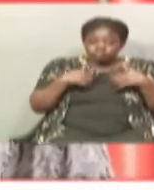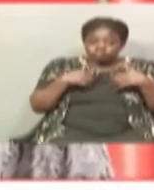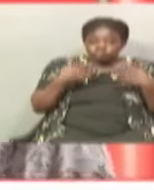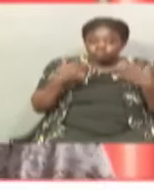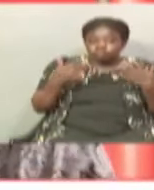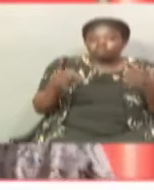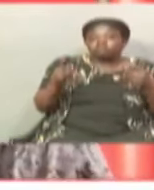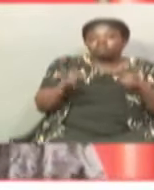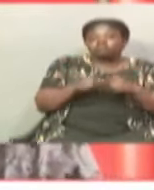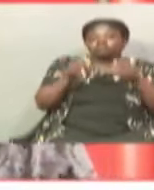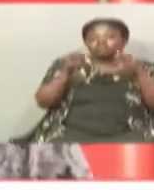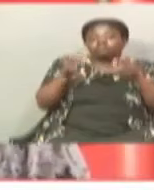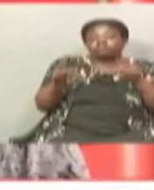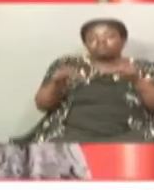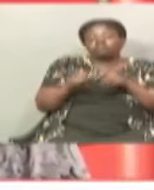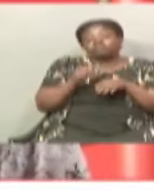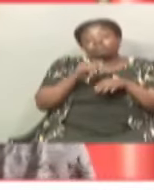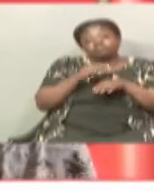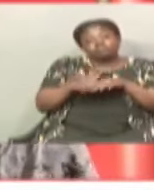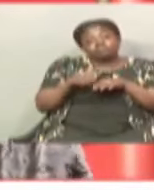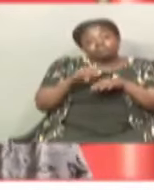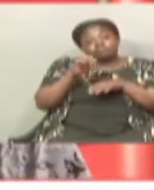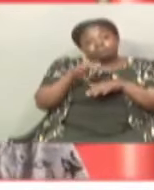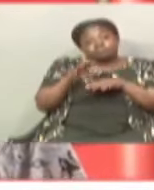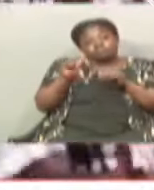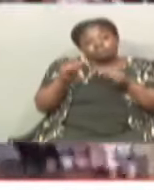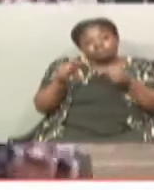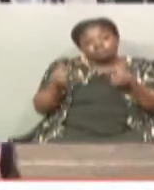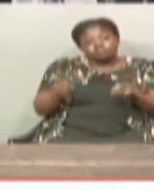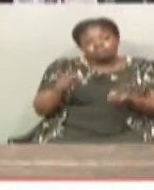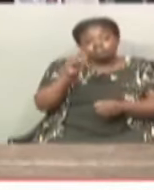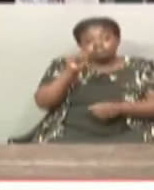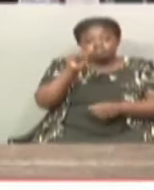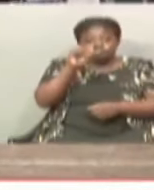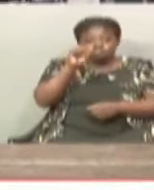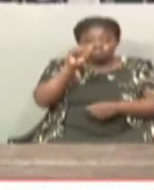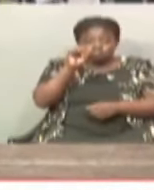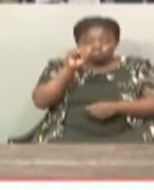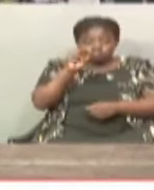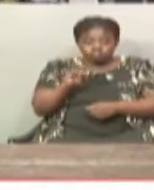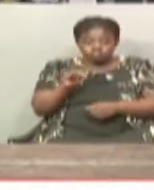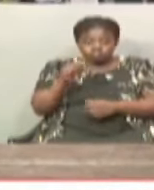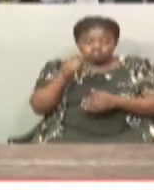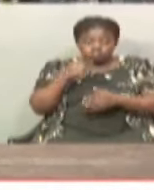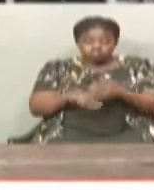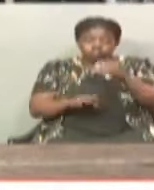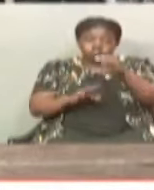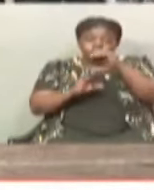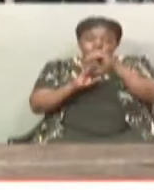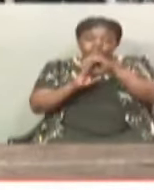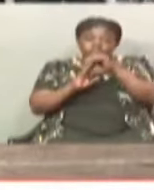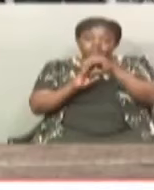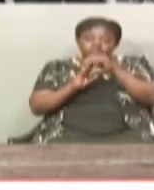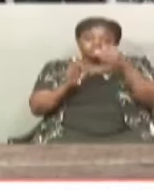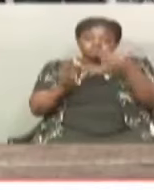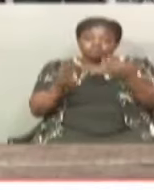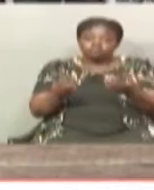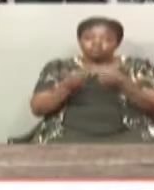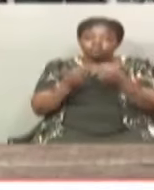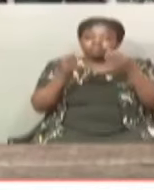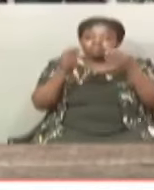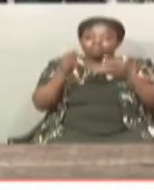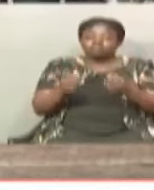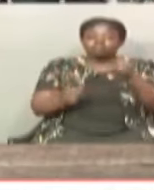era kyekimu ebyennyanja byaffe bino tusobola n'okubitiininga. Ate Abel Kiddo mulimu obutiko agamba nti obutiko bulina ebintu bingi